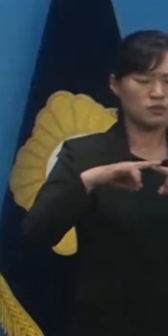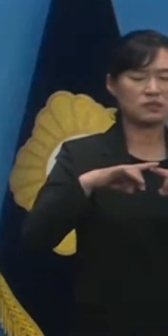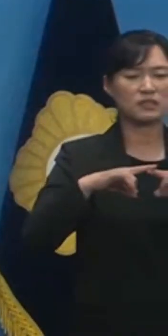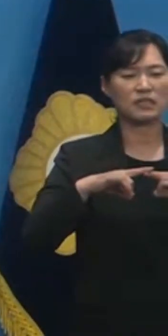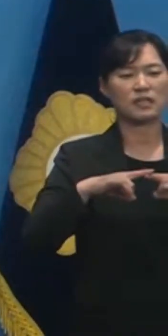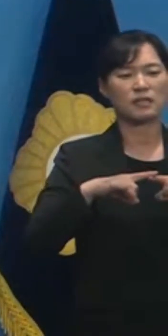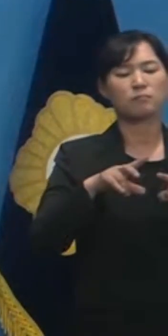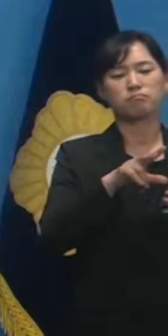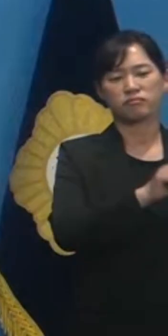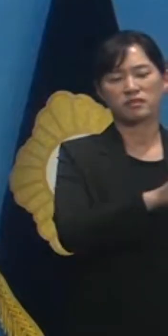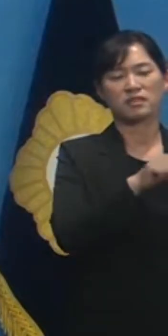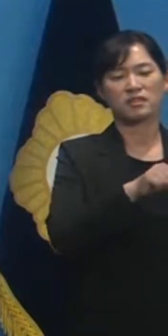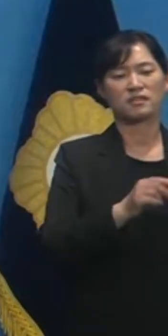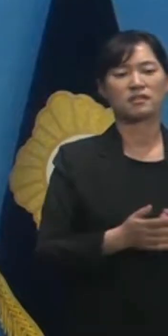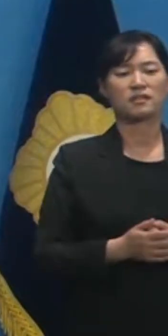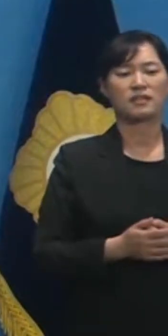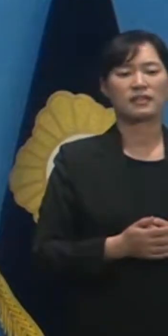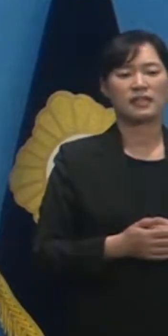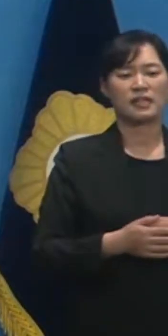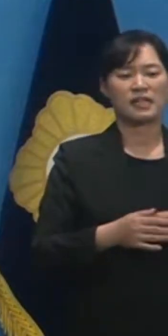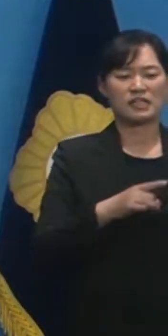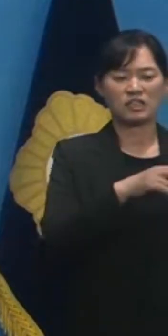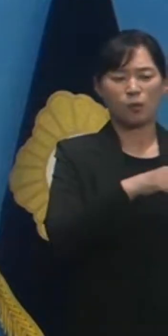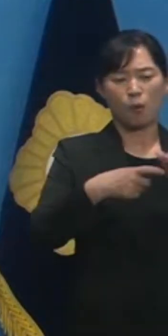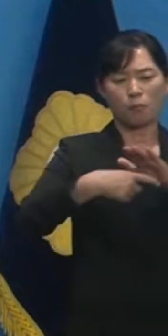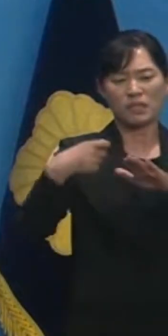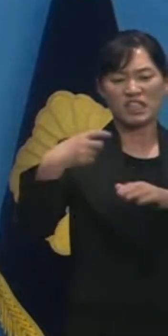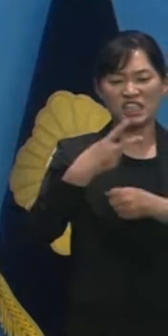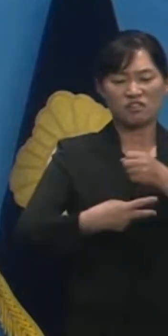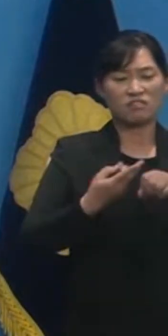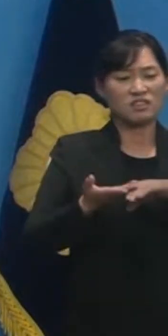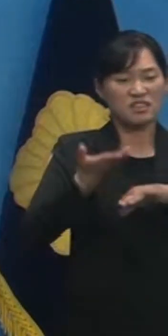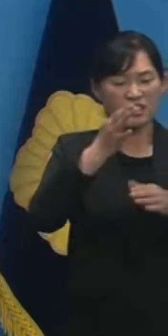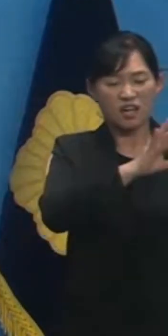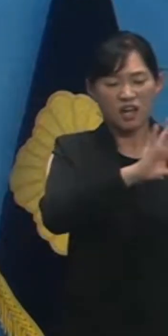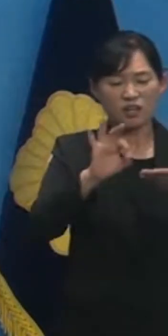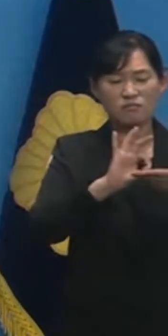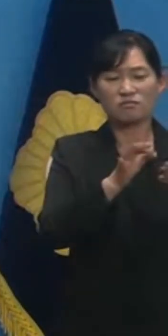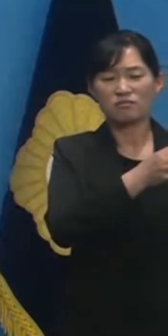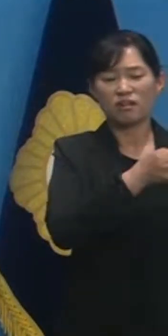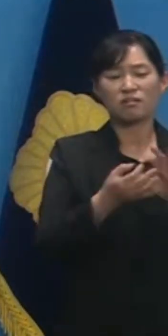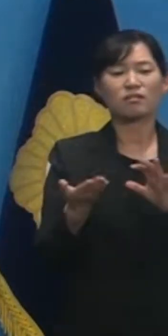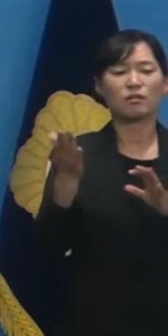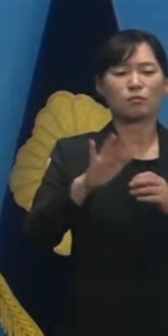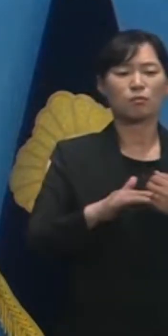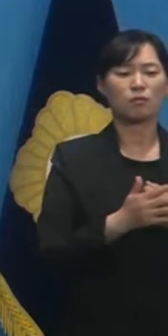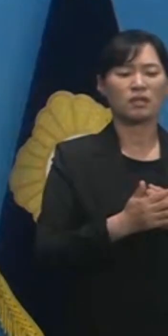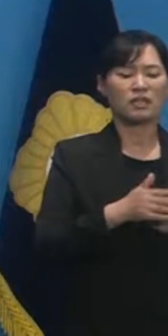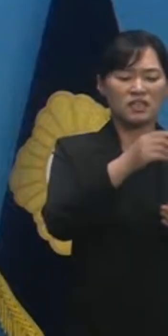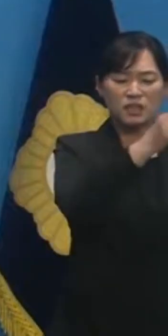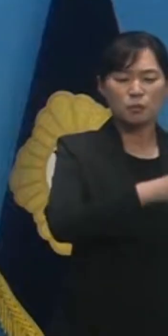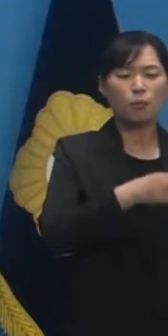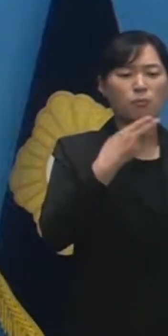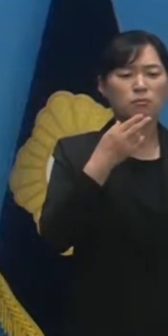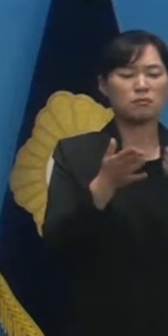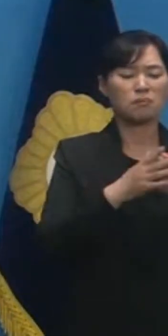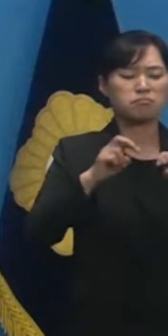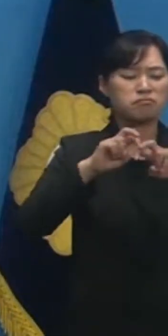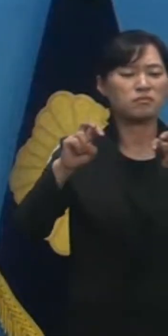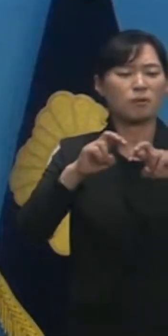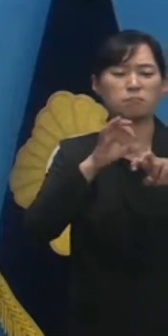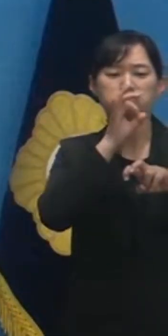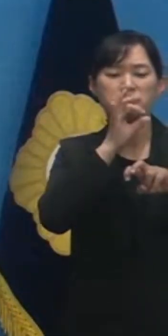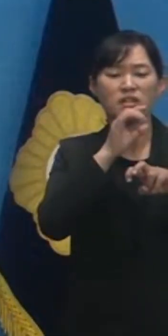치명적인 결함입니다. 해킹이 2년 넘게 지속됐음에도 기록이 없어 분석 불가능이라는 정부의